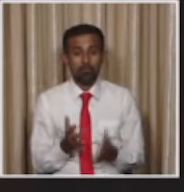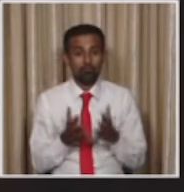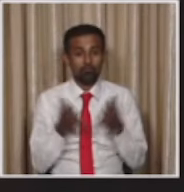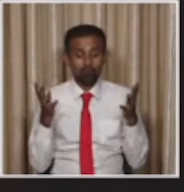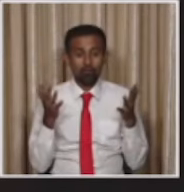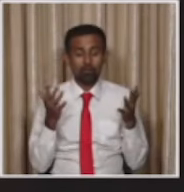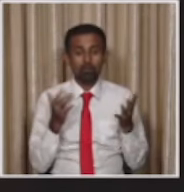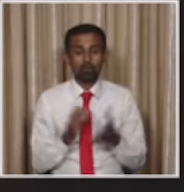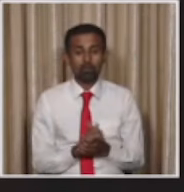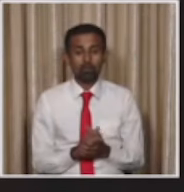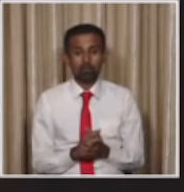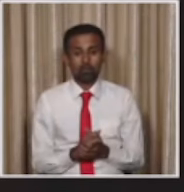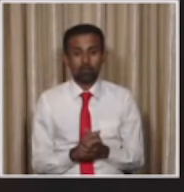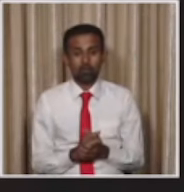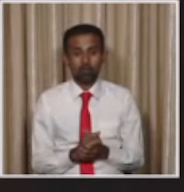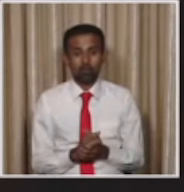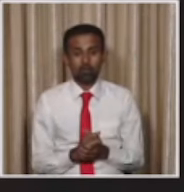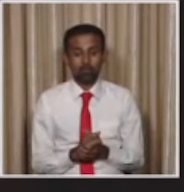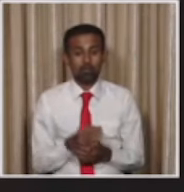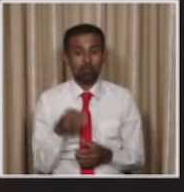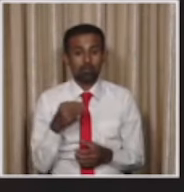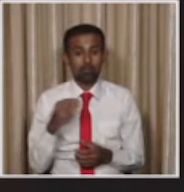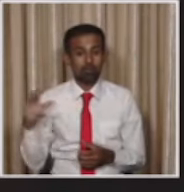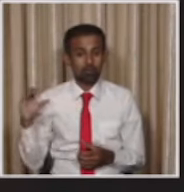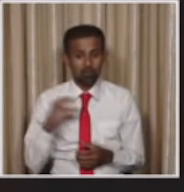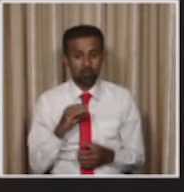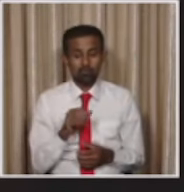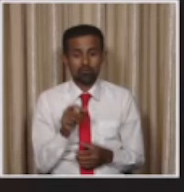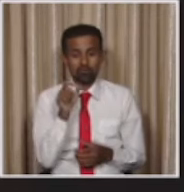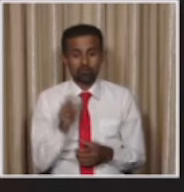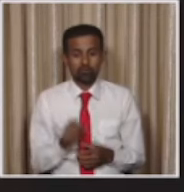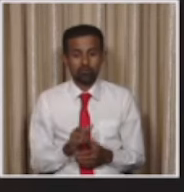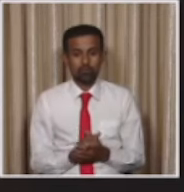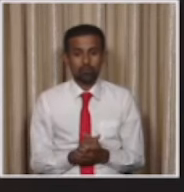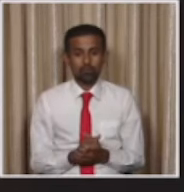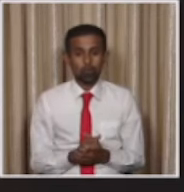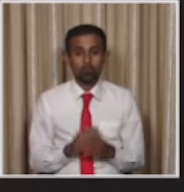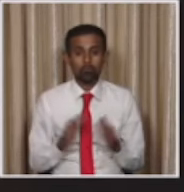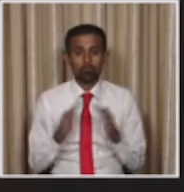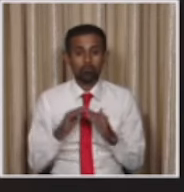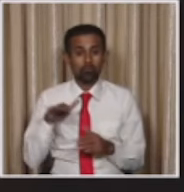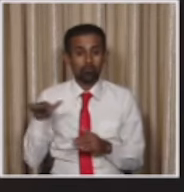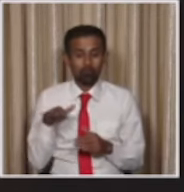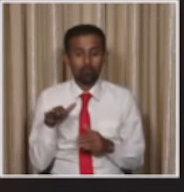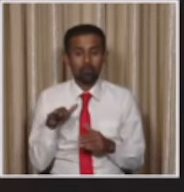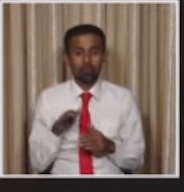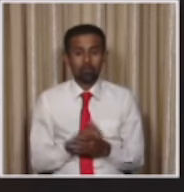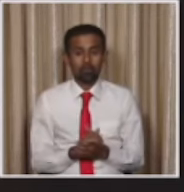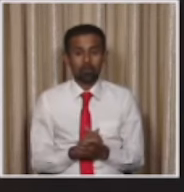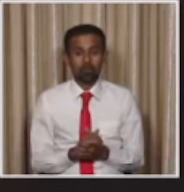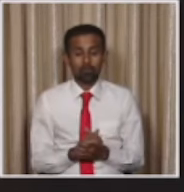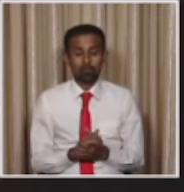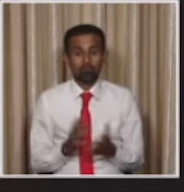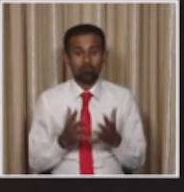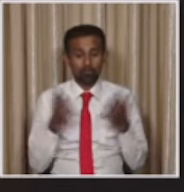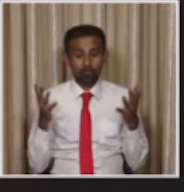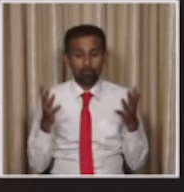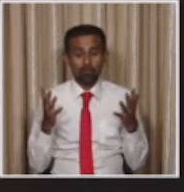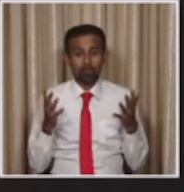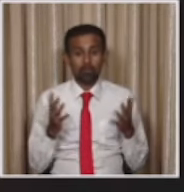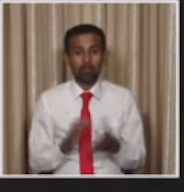බැංකු ඒ ණයගත්ත ණය හිමියන්ගේ ඒ දේපල විශාල වශයෙන්